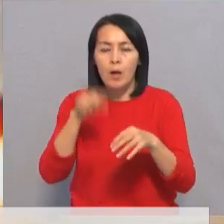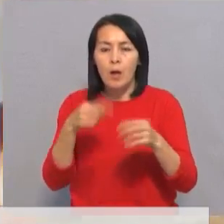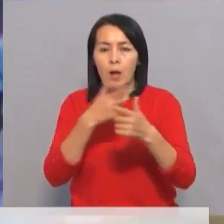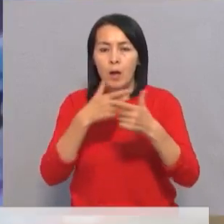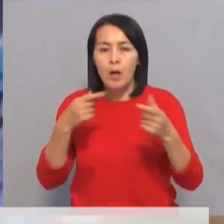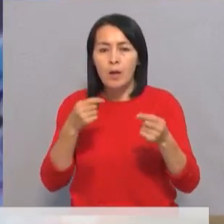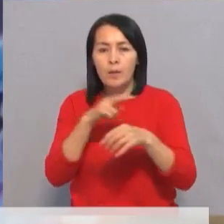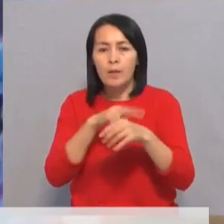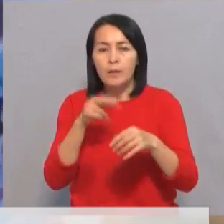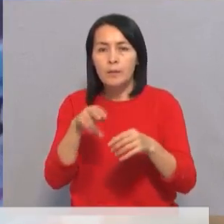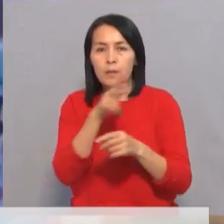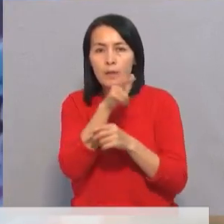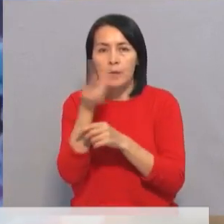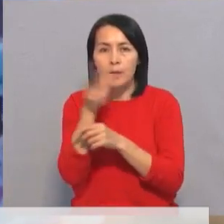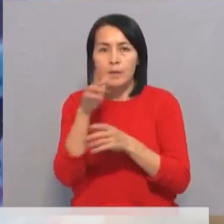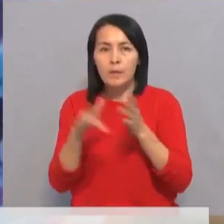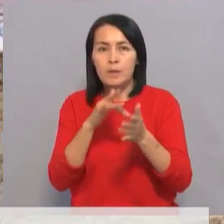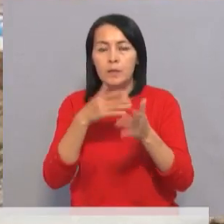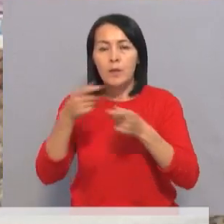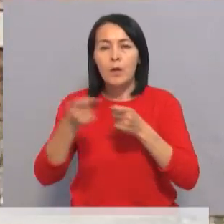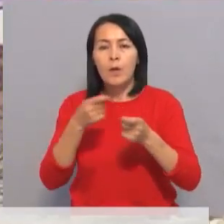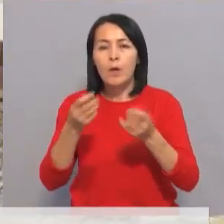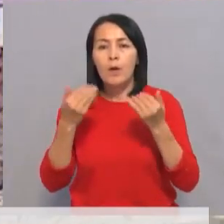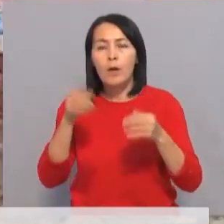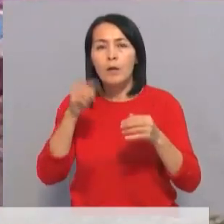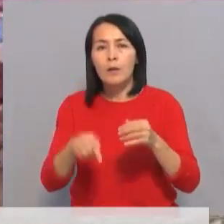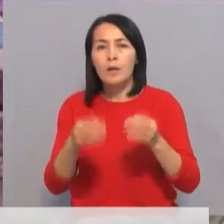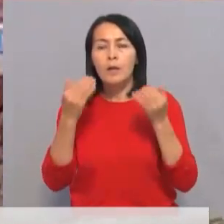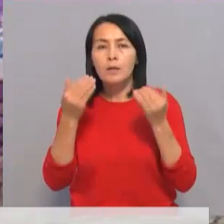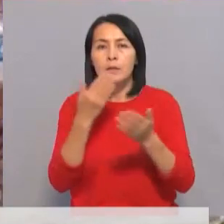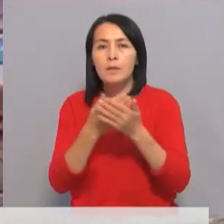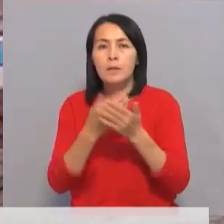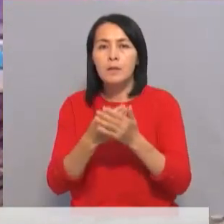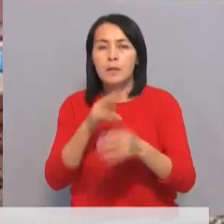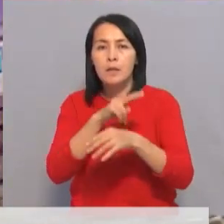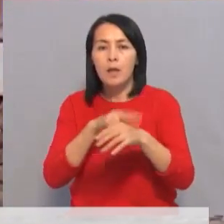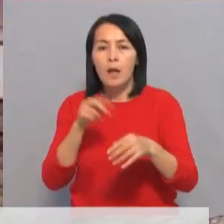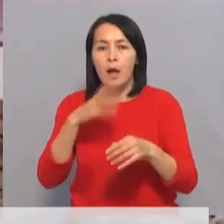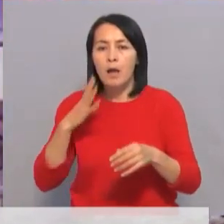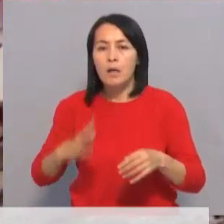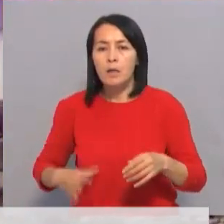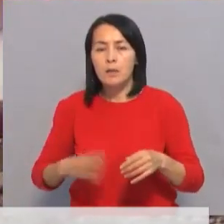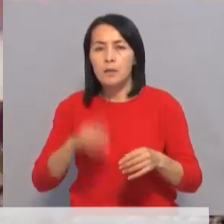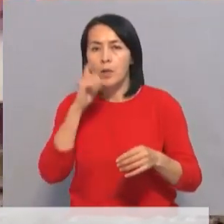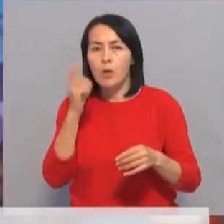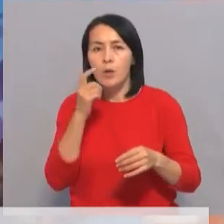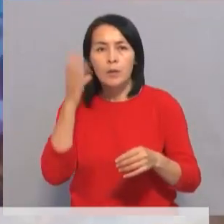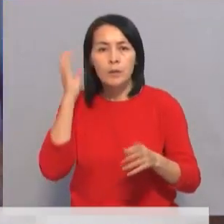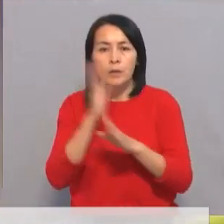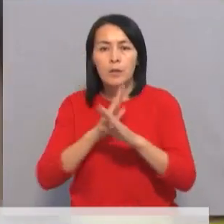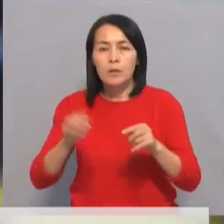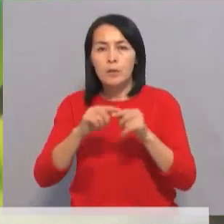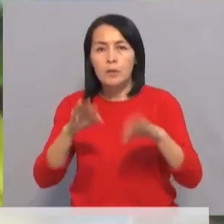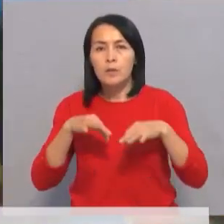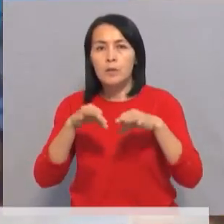информировали инспекторы видеонаблюдения Центра оперативного управления. На неоднократные требования стражи порядка остановиться – угонщик лишь прибавил